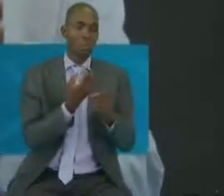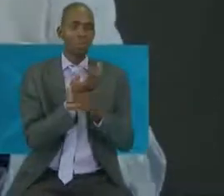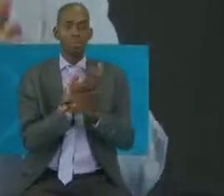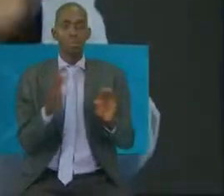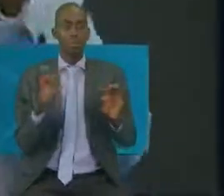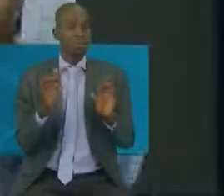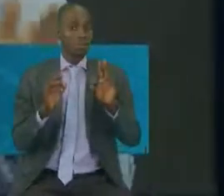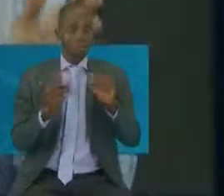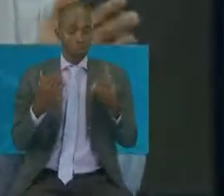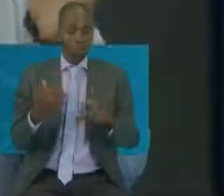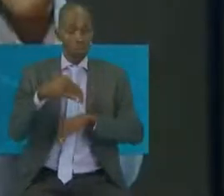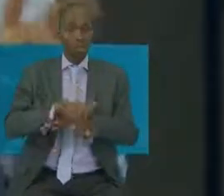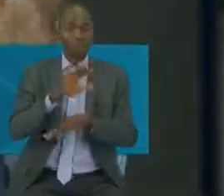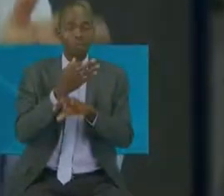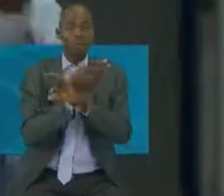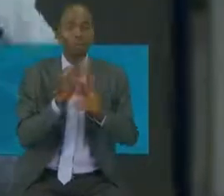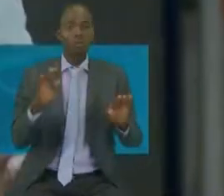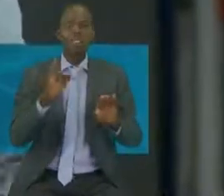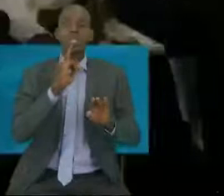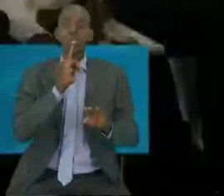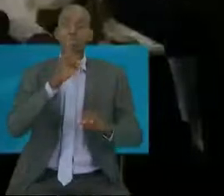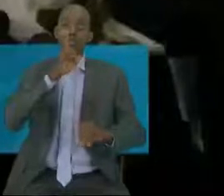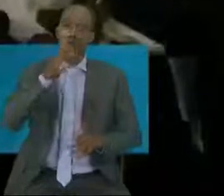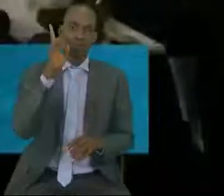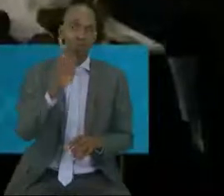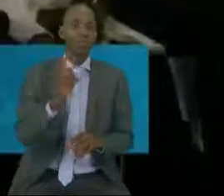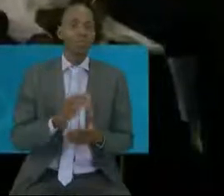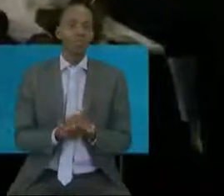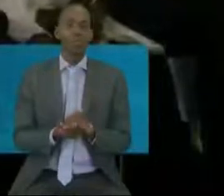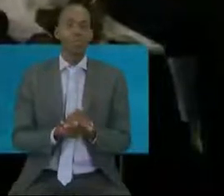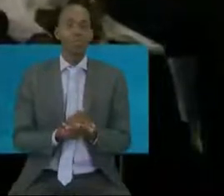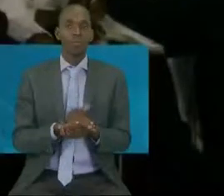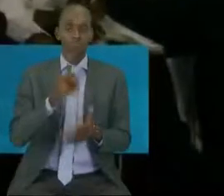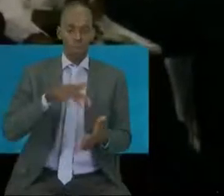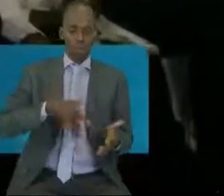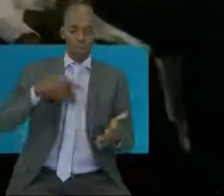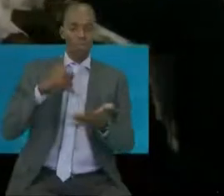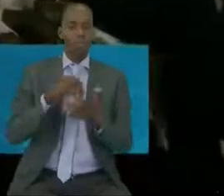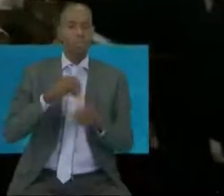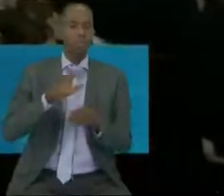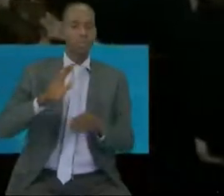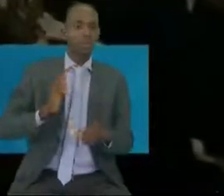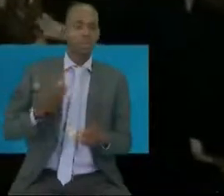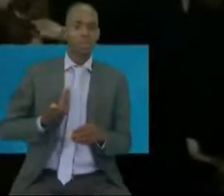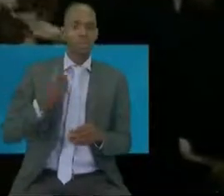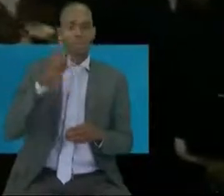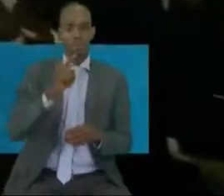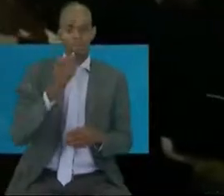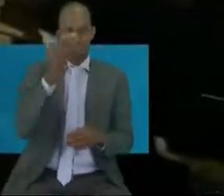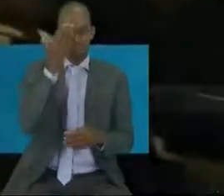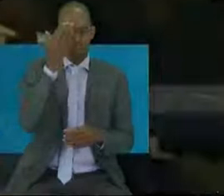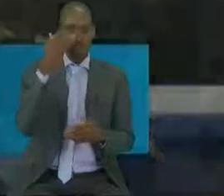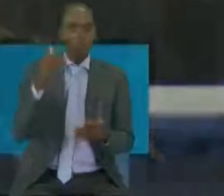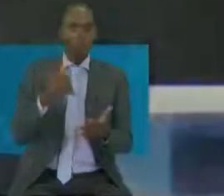Ce soir, ta libération est certaine. Tu vas la ressentir dans ton âme. Tu vas